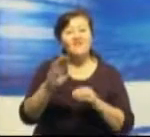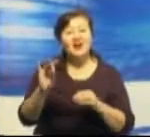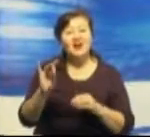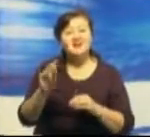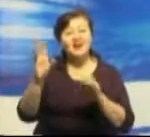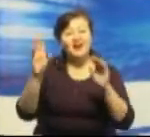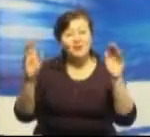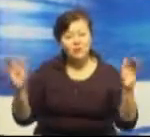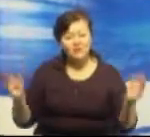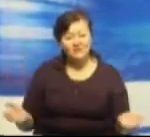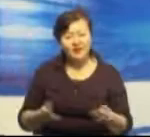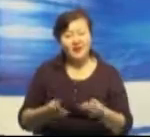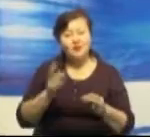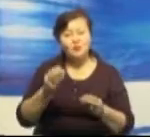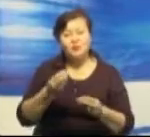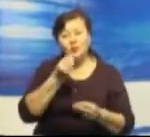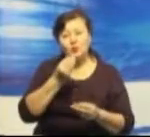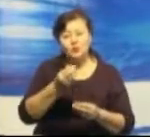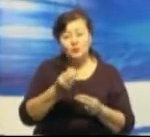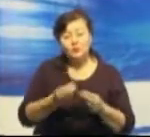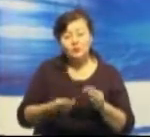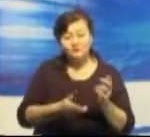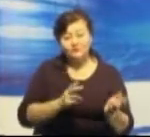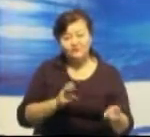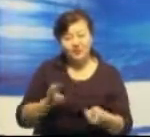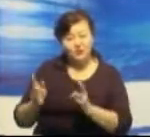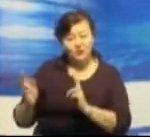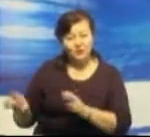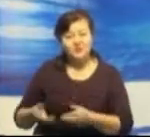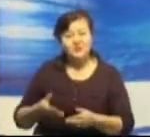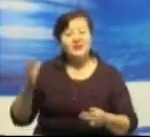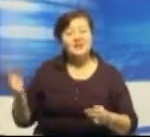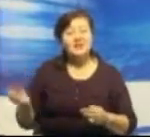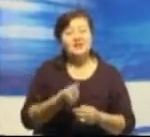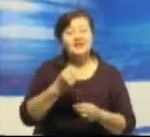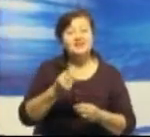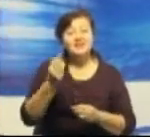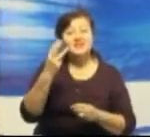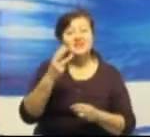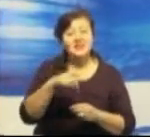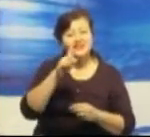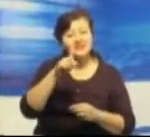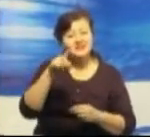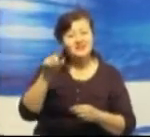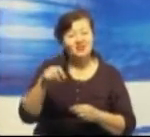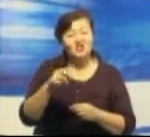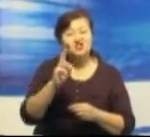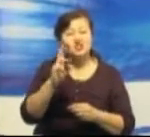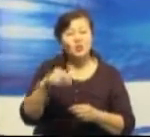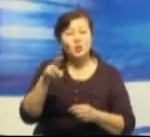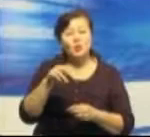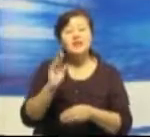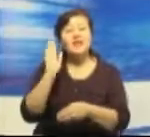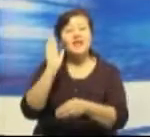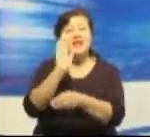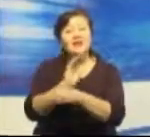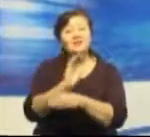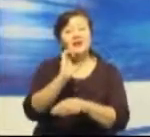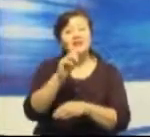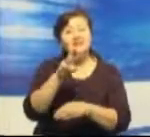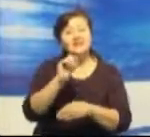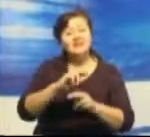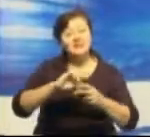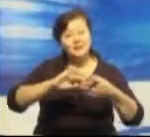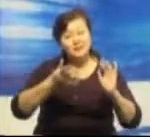участником акции, это купить акционный пакетик МакТи, найти 13-значный код на внутренней стороне и отправить СМС с этим